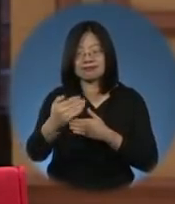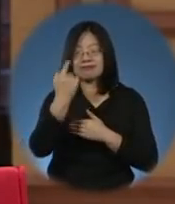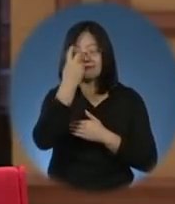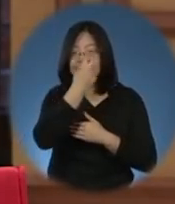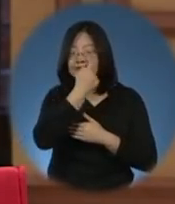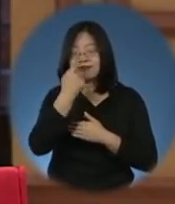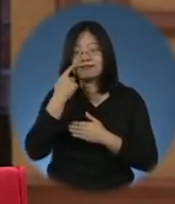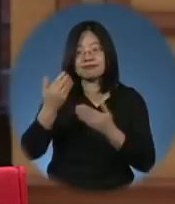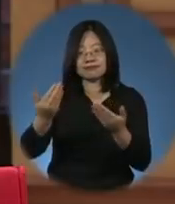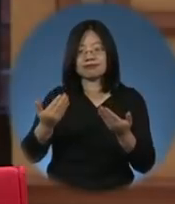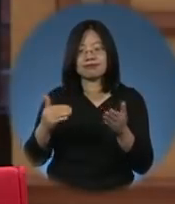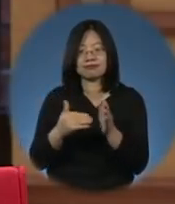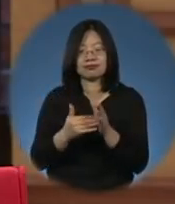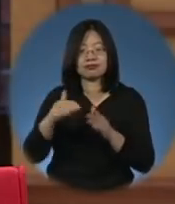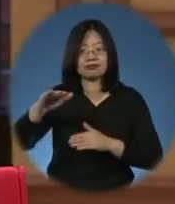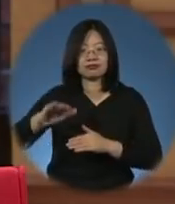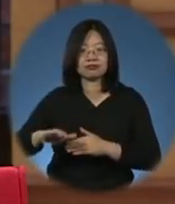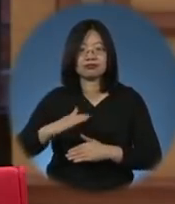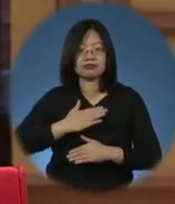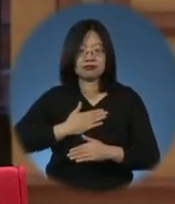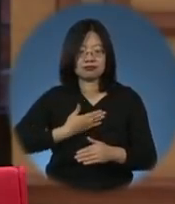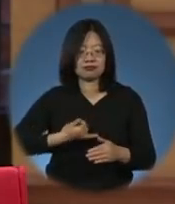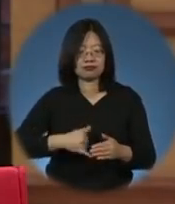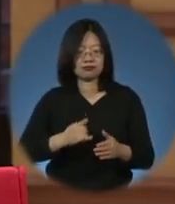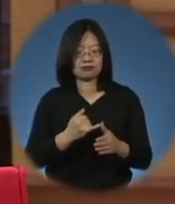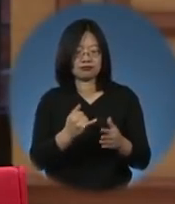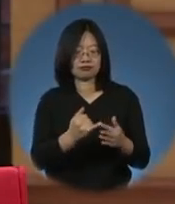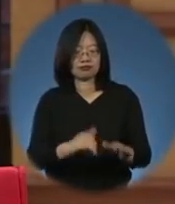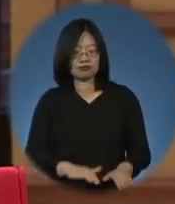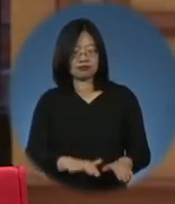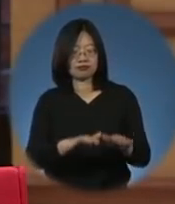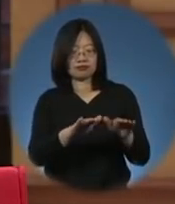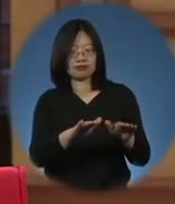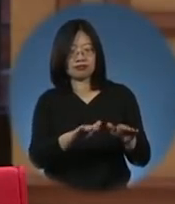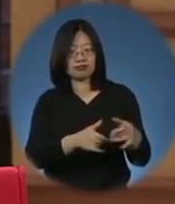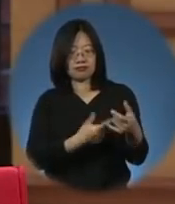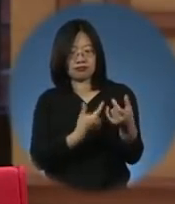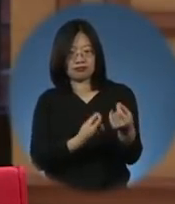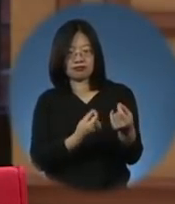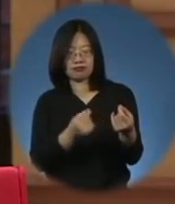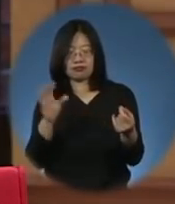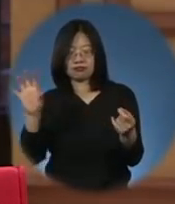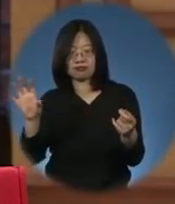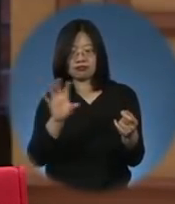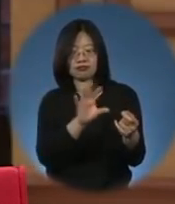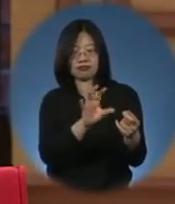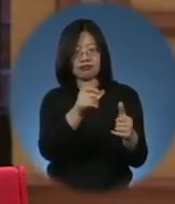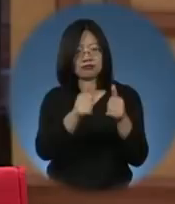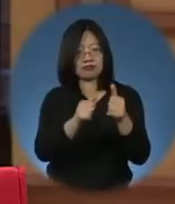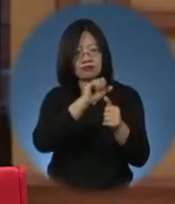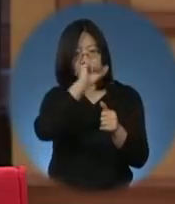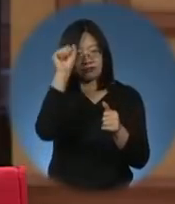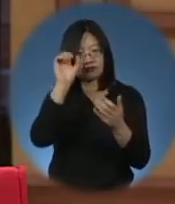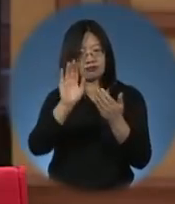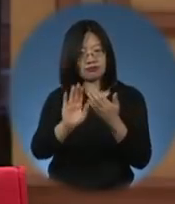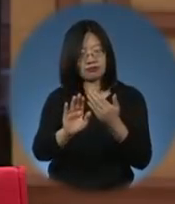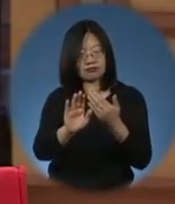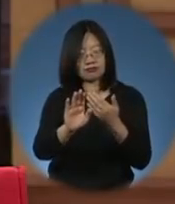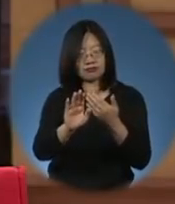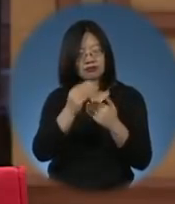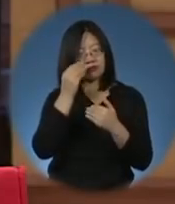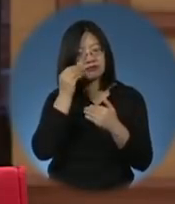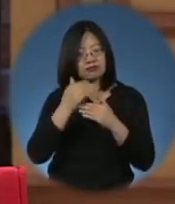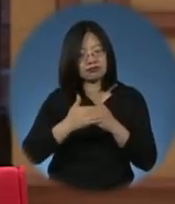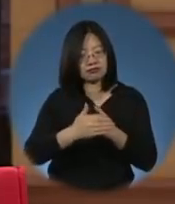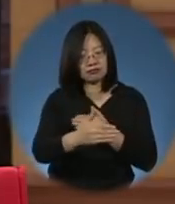됐는데 지금 저희 아이들 세대가 만일에 그게 된다고 그 시험을 통과를 했다. 탄탄도로가